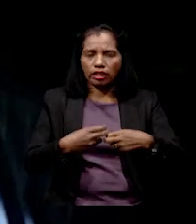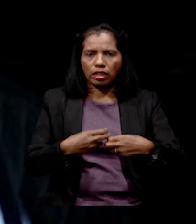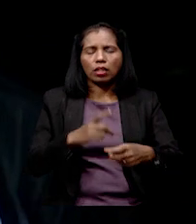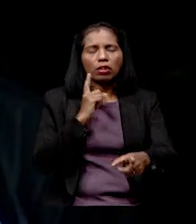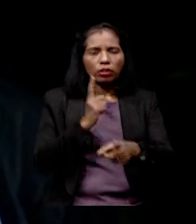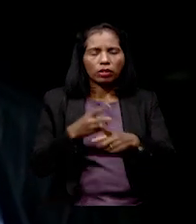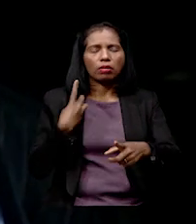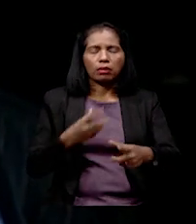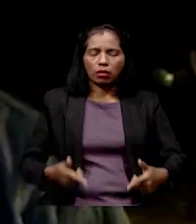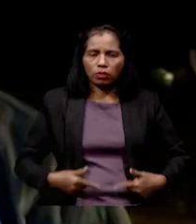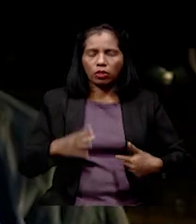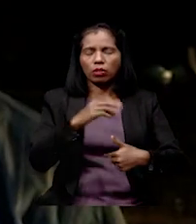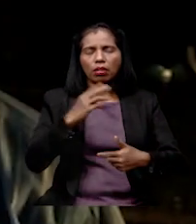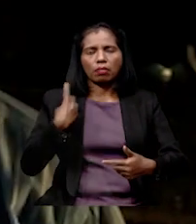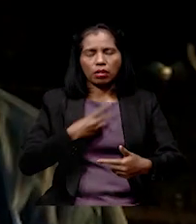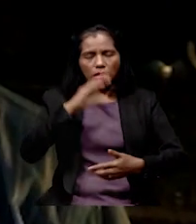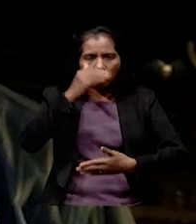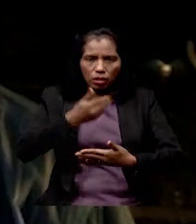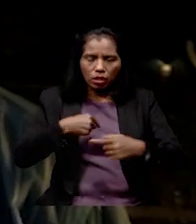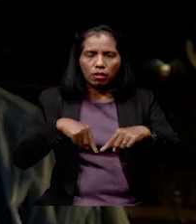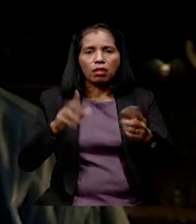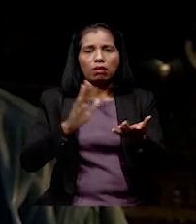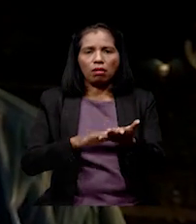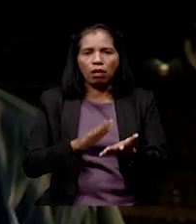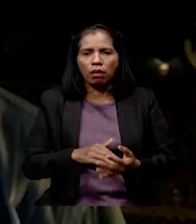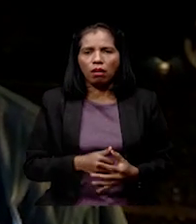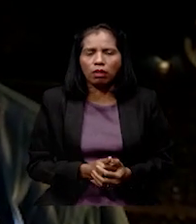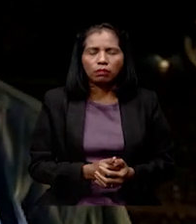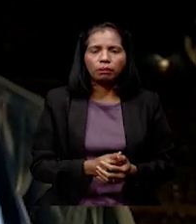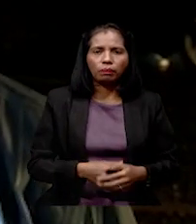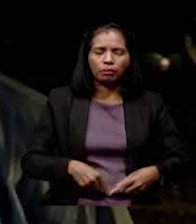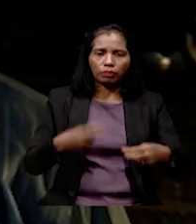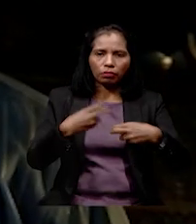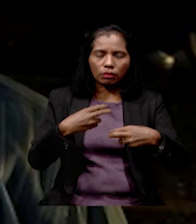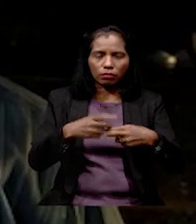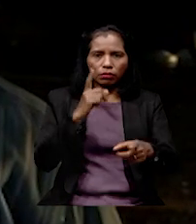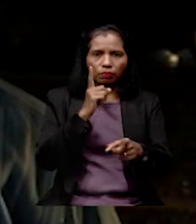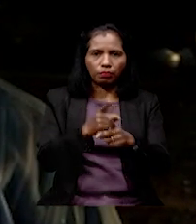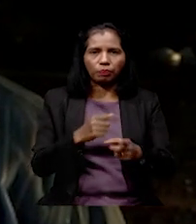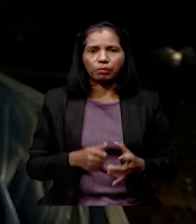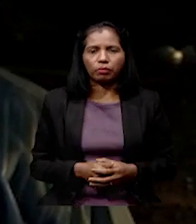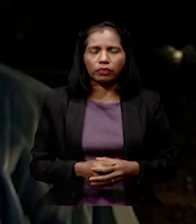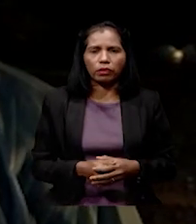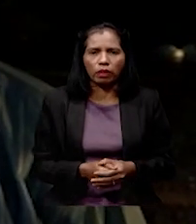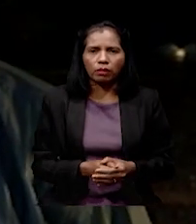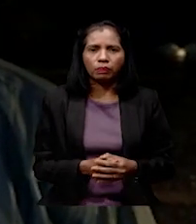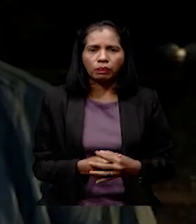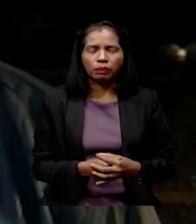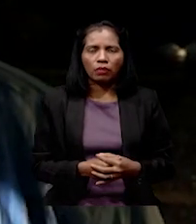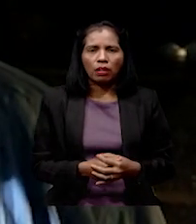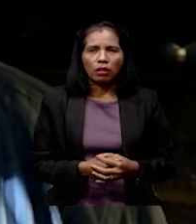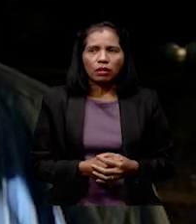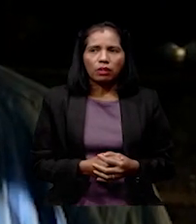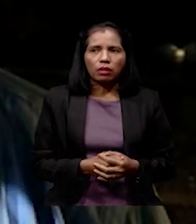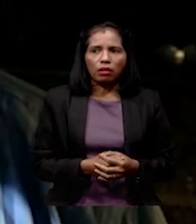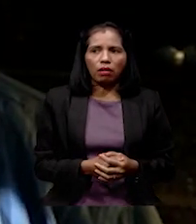mos ba amne wan sir ba skola se ikuantu han sir ne di fikun ta tepte wis kita hari ati bele ba ba